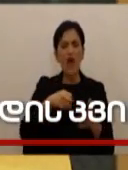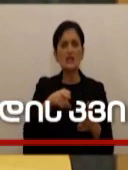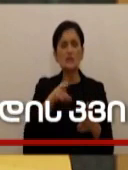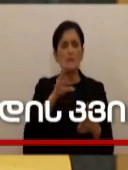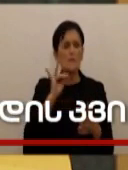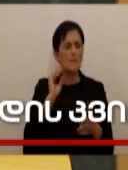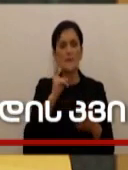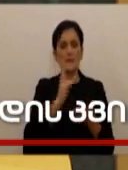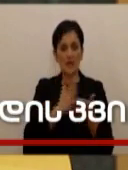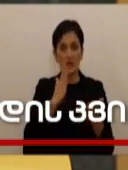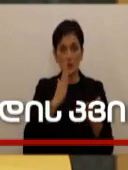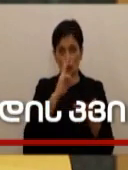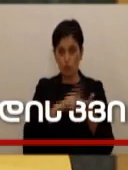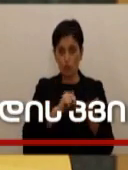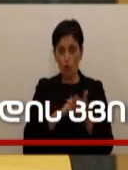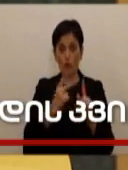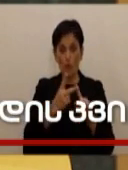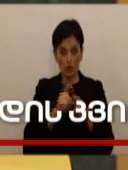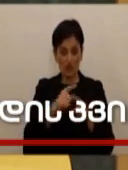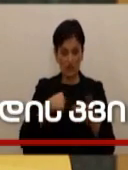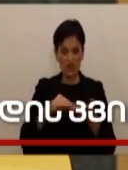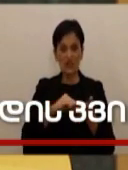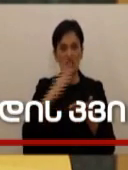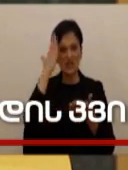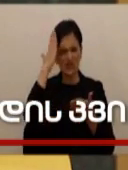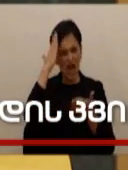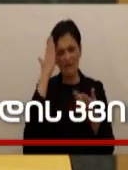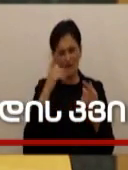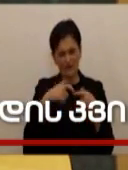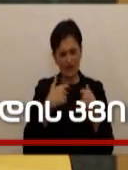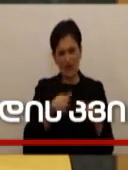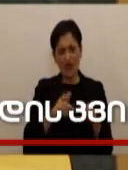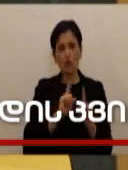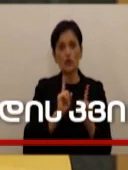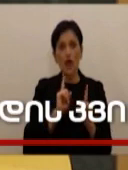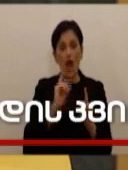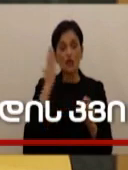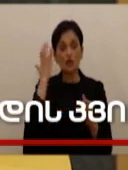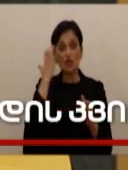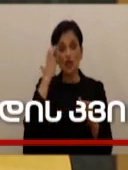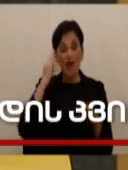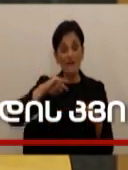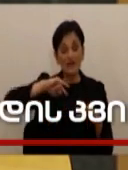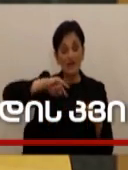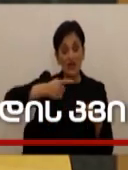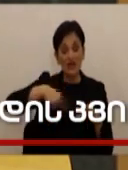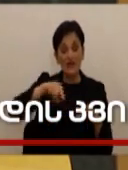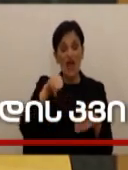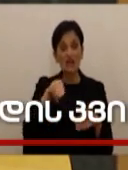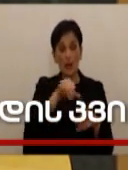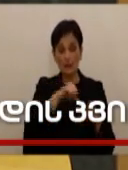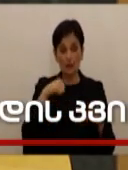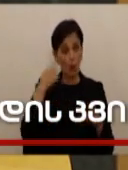ბოდიში მეორედ მიწევს დღეს ამ სიტყვის თქმა თავხედობის. Ანუ შავი ხვრელი ეს ტერმინი თავად